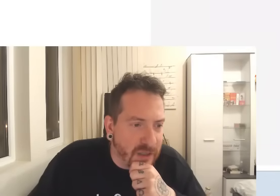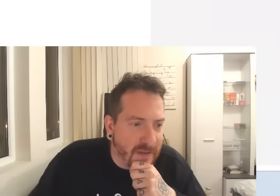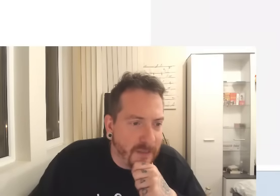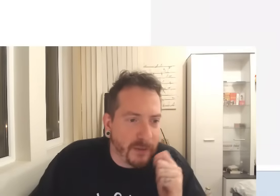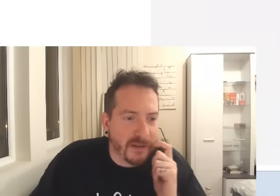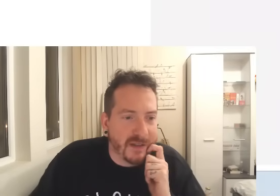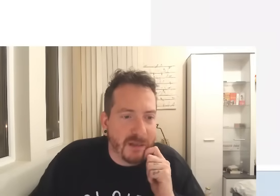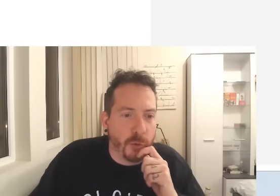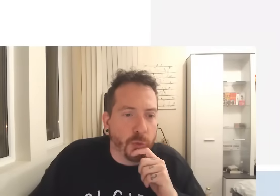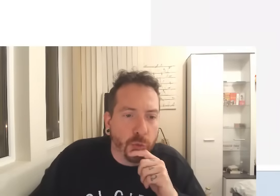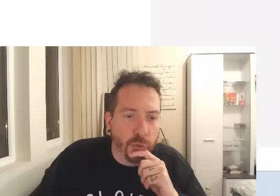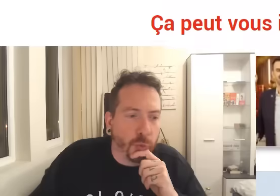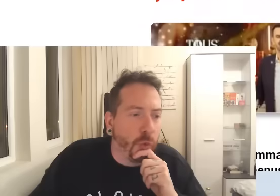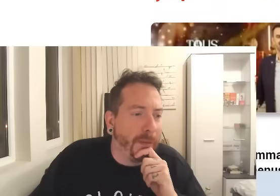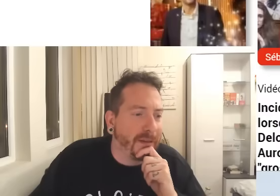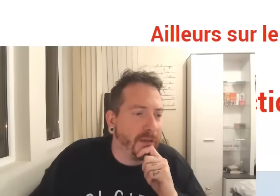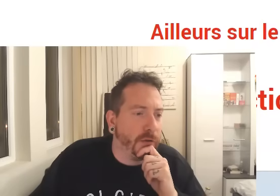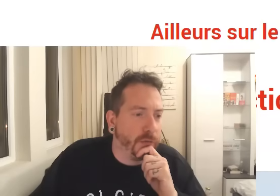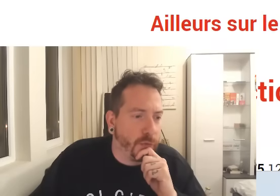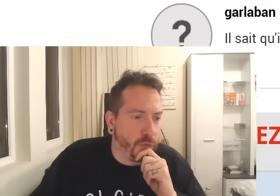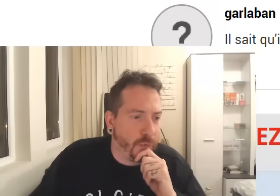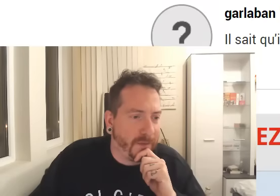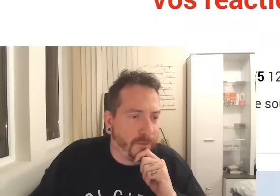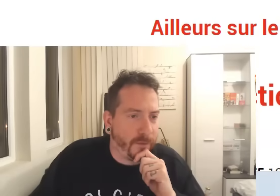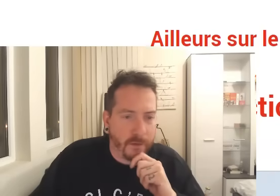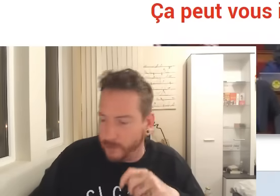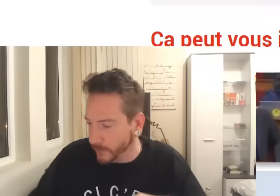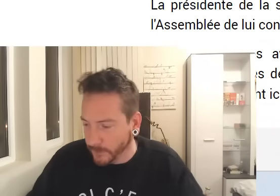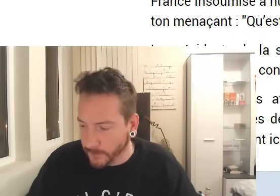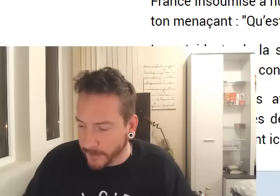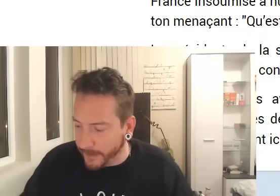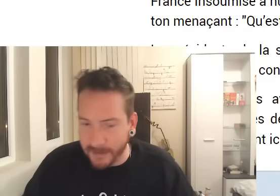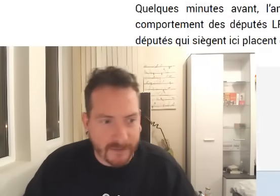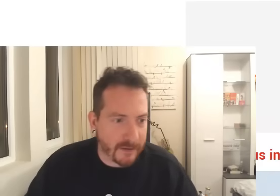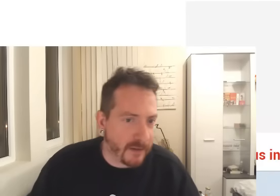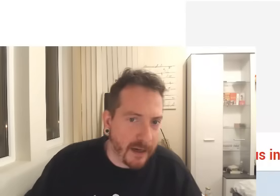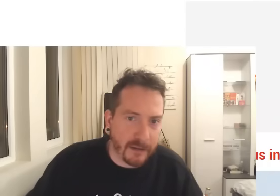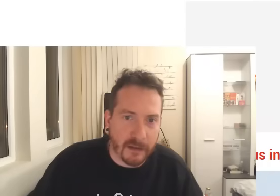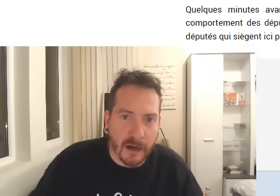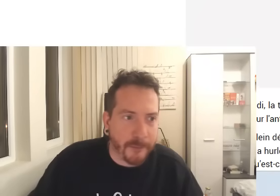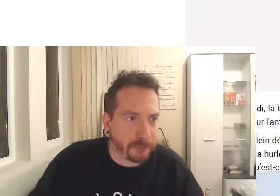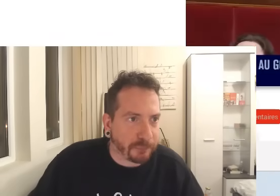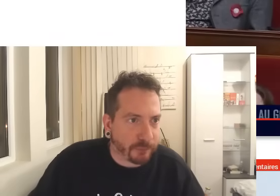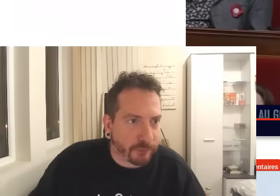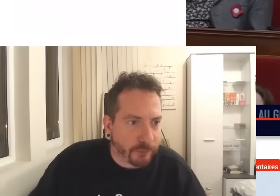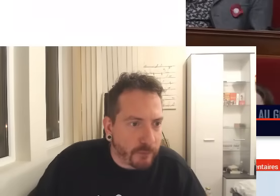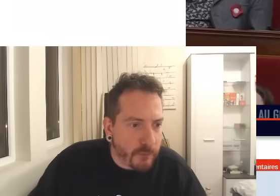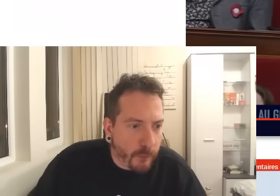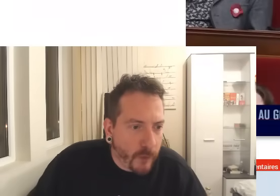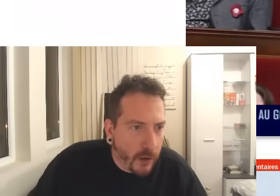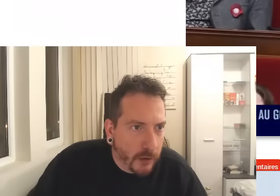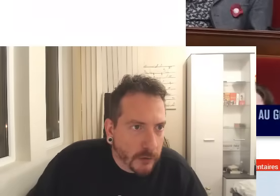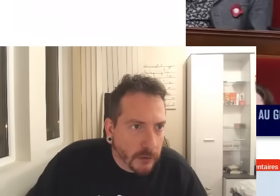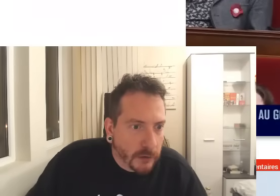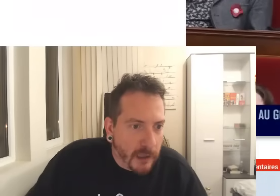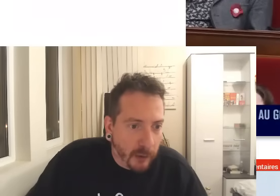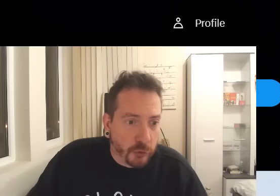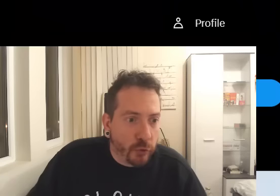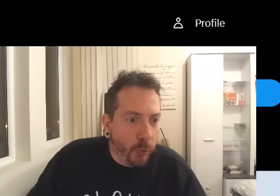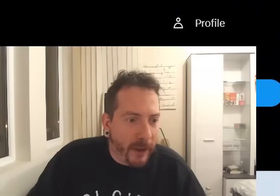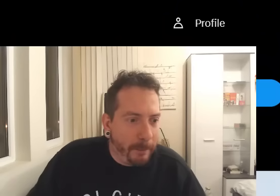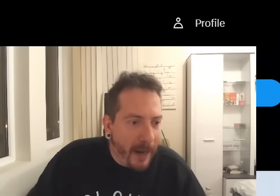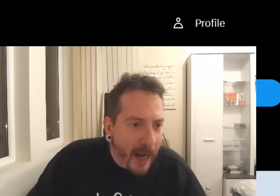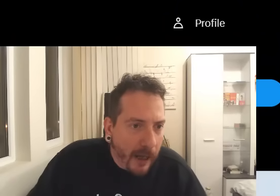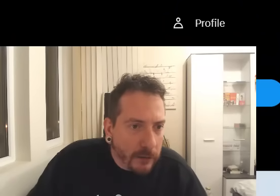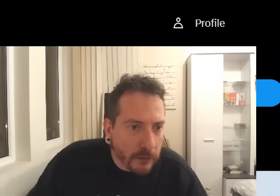siègent ici placent des cibles dans le dos de nos compatriotes juifs et ça s'arrête là alors du